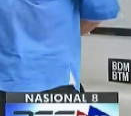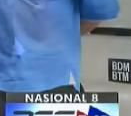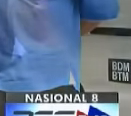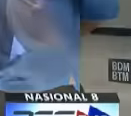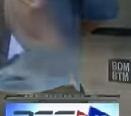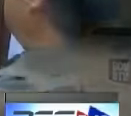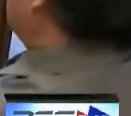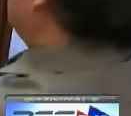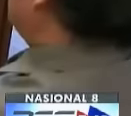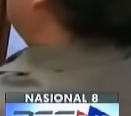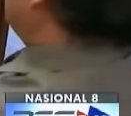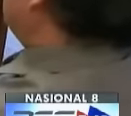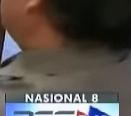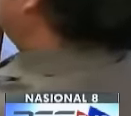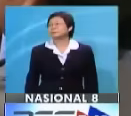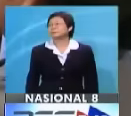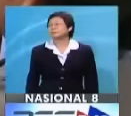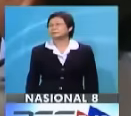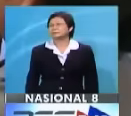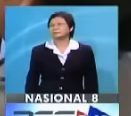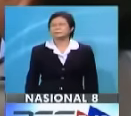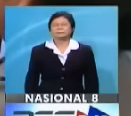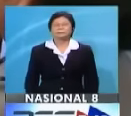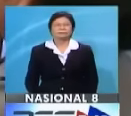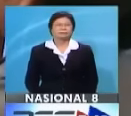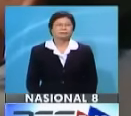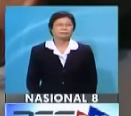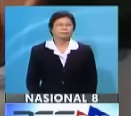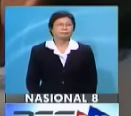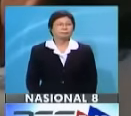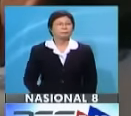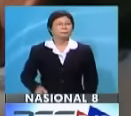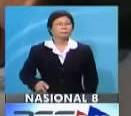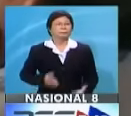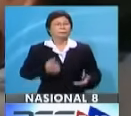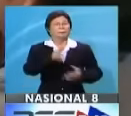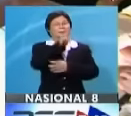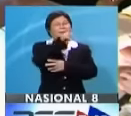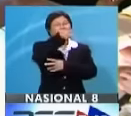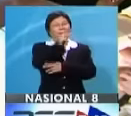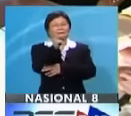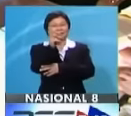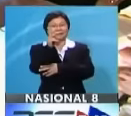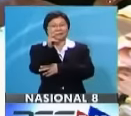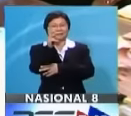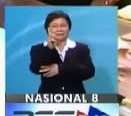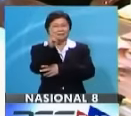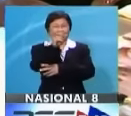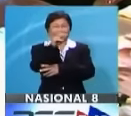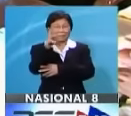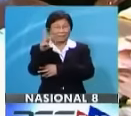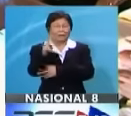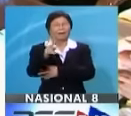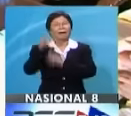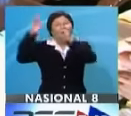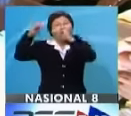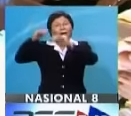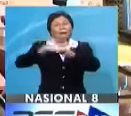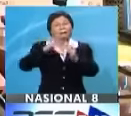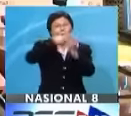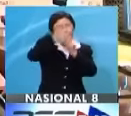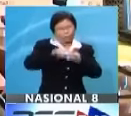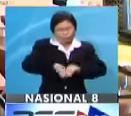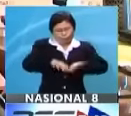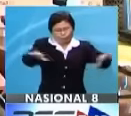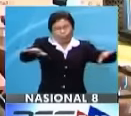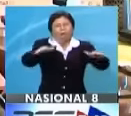antara 20-30% tahun ini. CPDMKK berharap Mobile Krim dapat diperluas manfaatnya dengan lebih